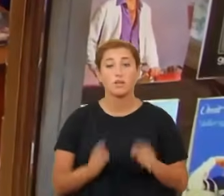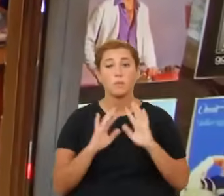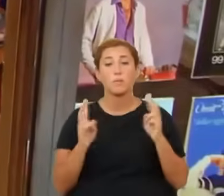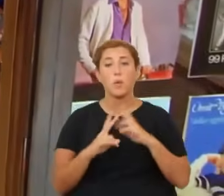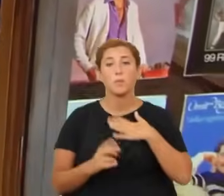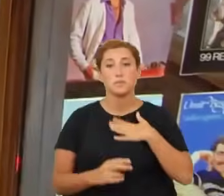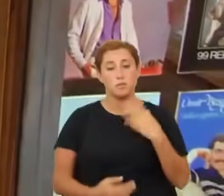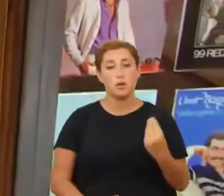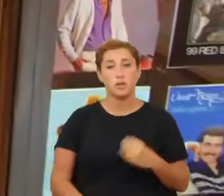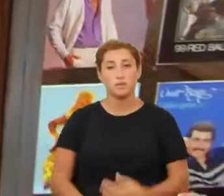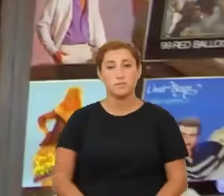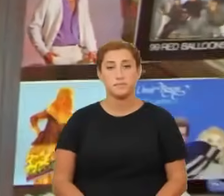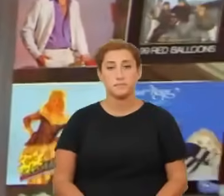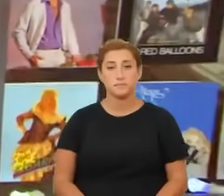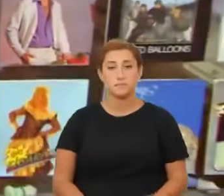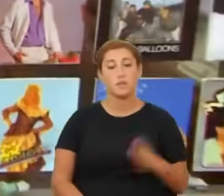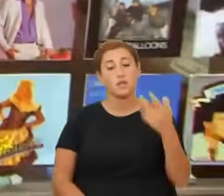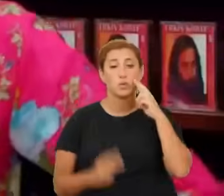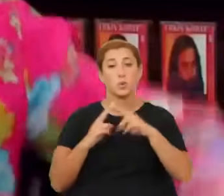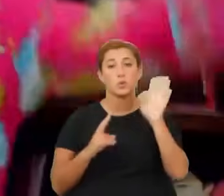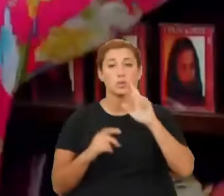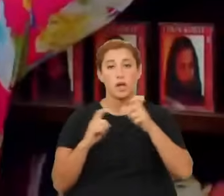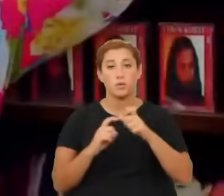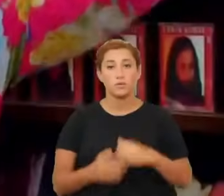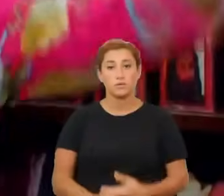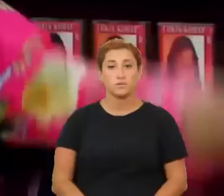Tamam komiserim. İyi. Hadi görüşürüz Ergun.